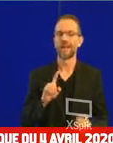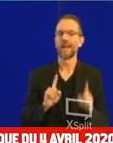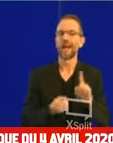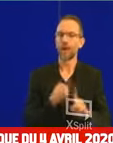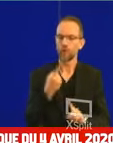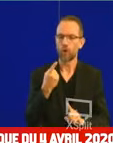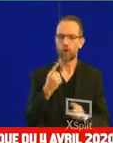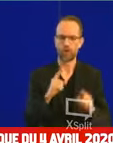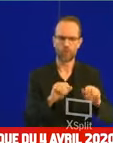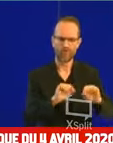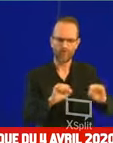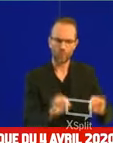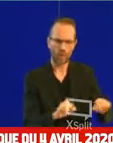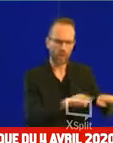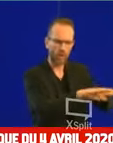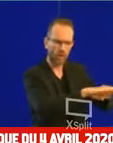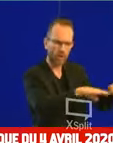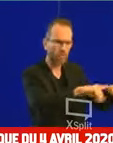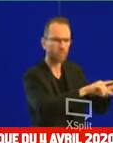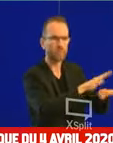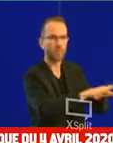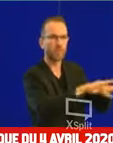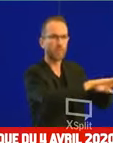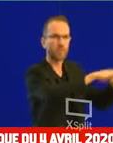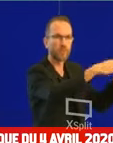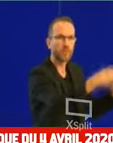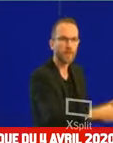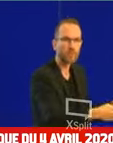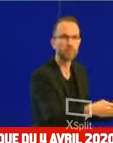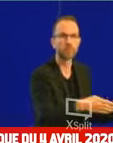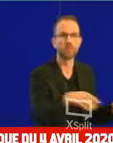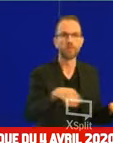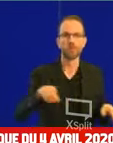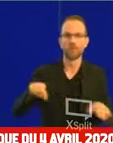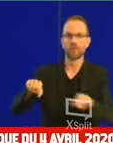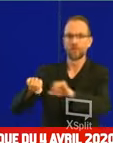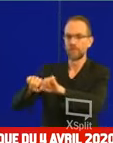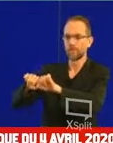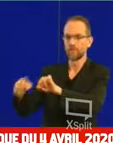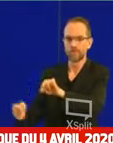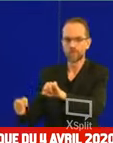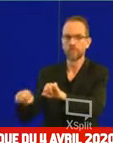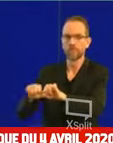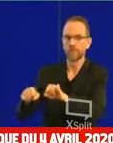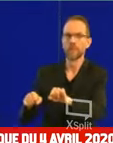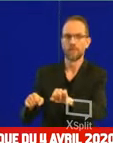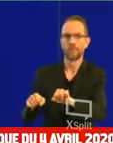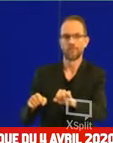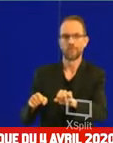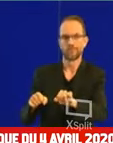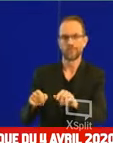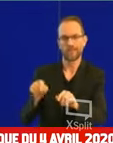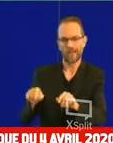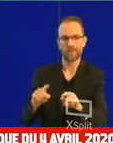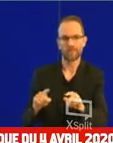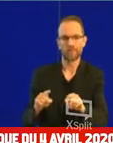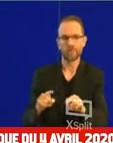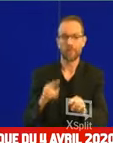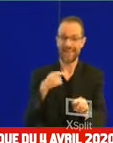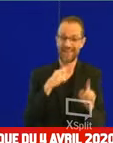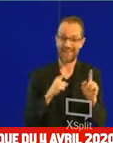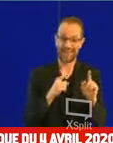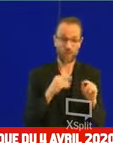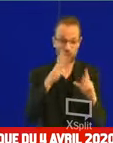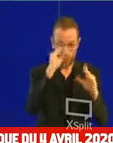les vecteurs qui sont qui sont les hommes et donc ce qu'il faut c'est que toutes les mesures que nous prenons s'applique pour diminuer l'infection des